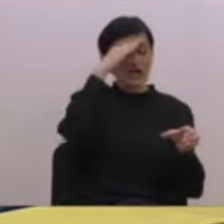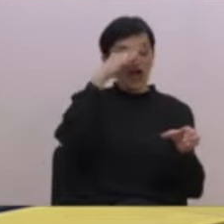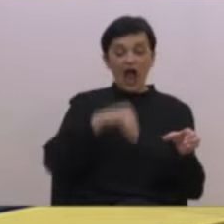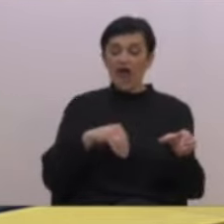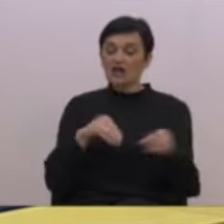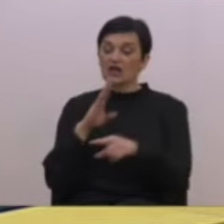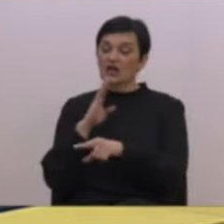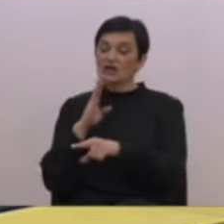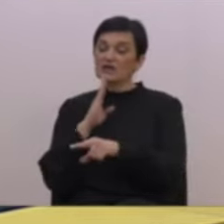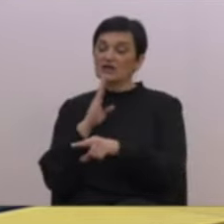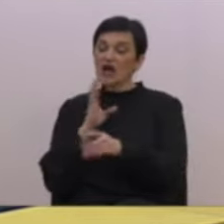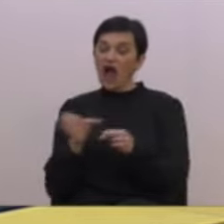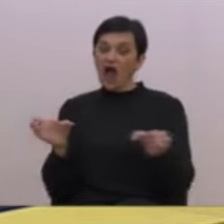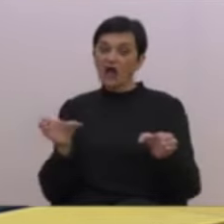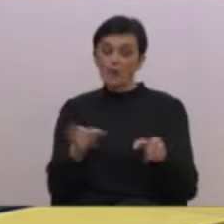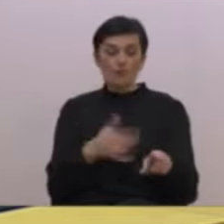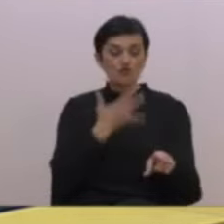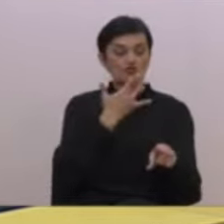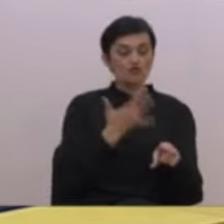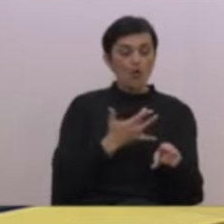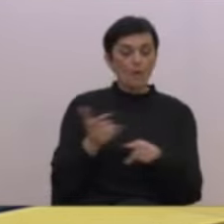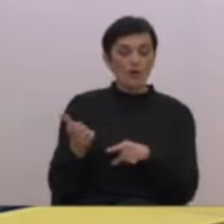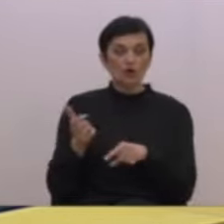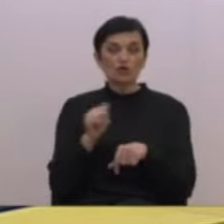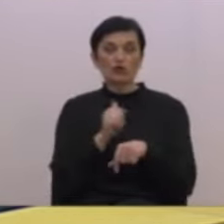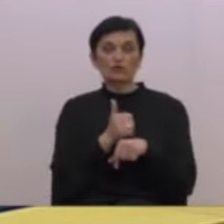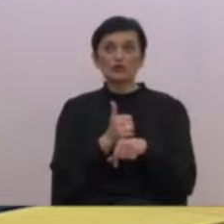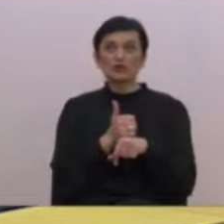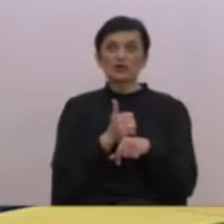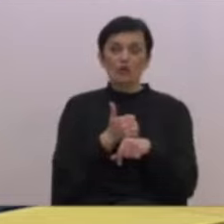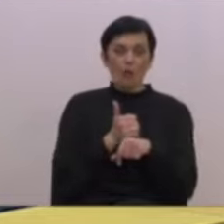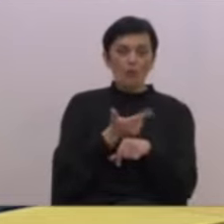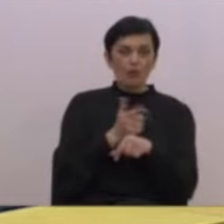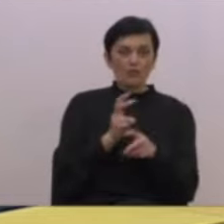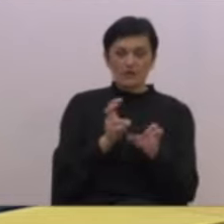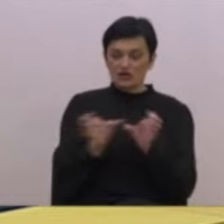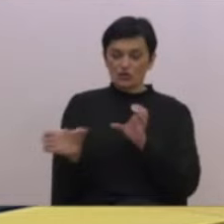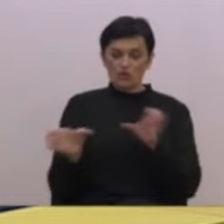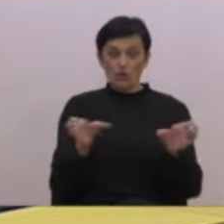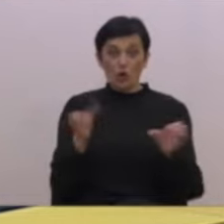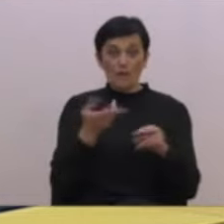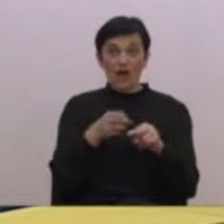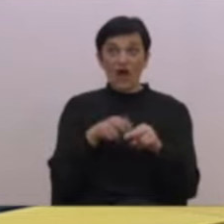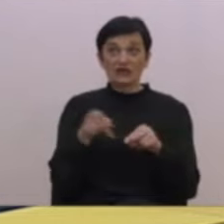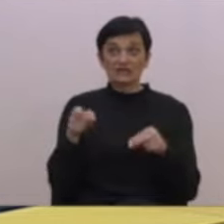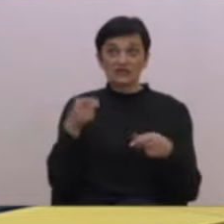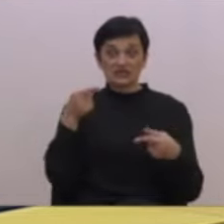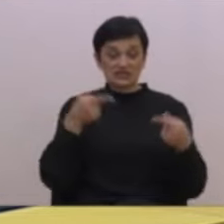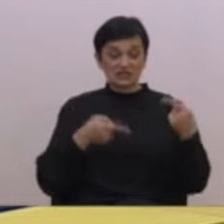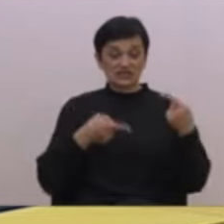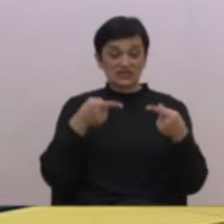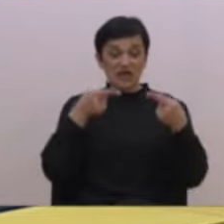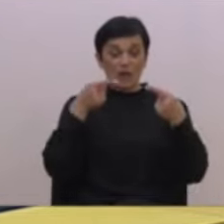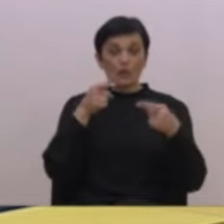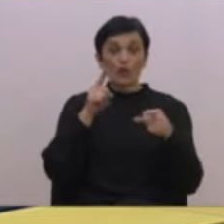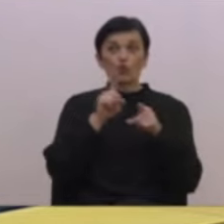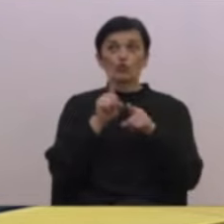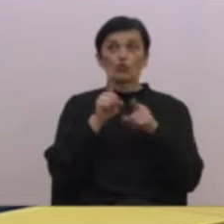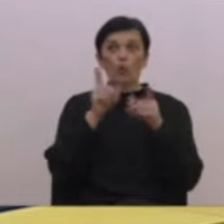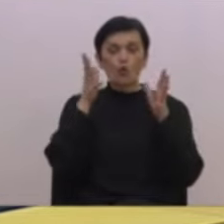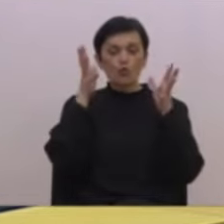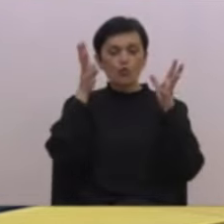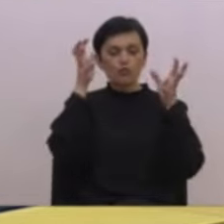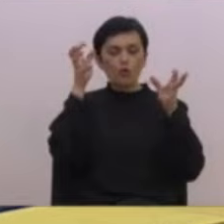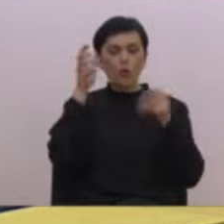პროლეტარებად, კაპიტალისტებად, ჰეტეროსექსუალობად და ჰომოსექსუალობად. აი ეს დაპირისპირება საზოგადოებების, ის ბოროტი იდეა, რომ ქალს მარტო ქალი